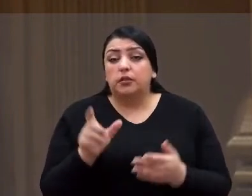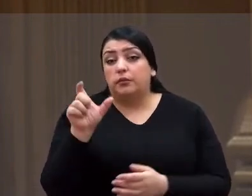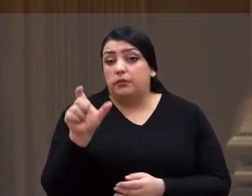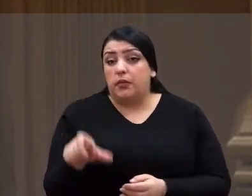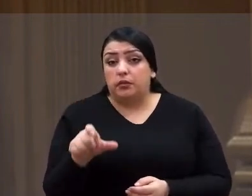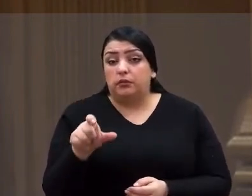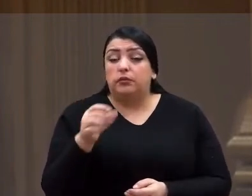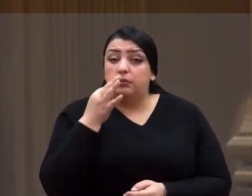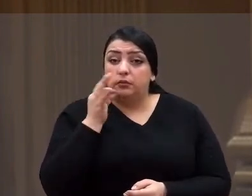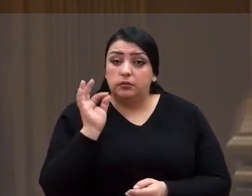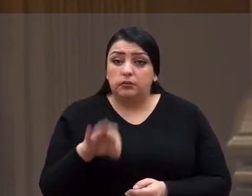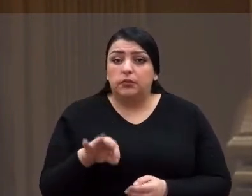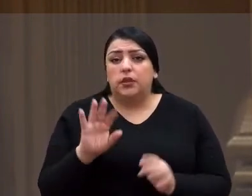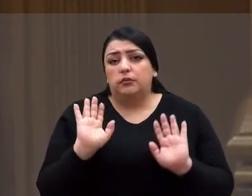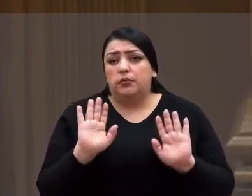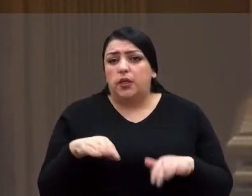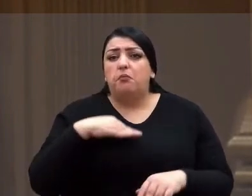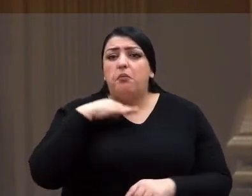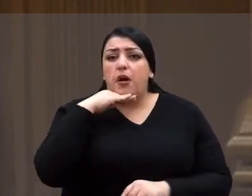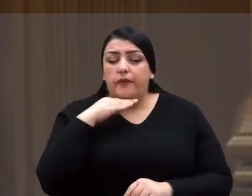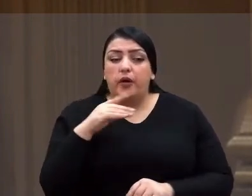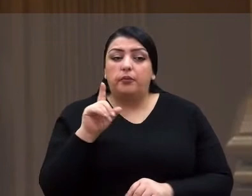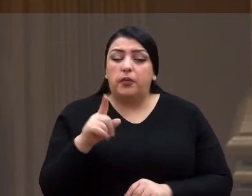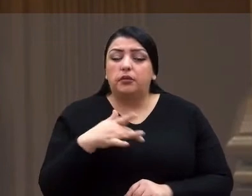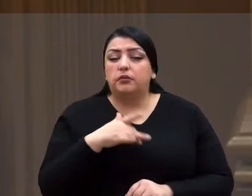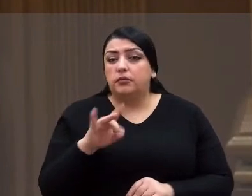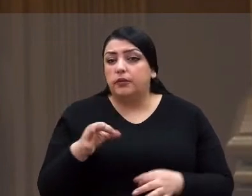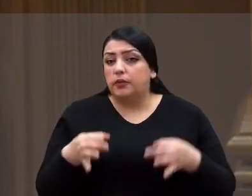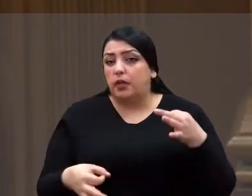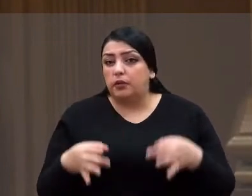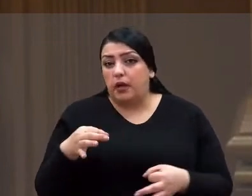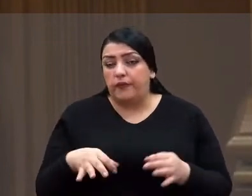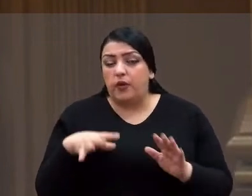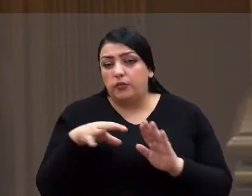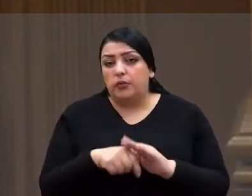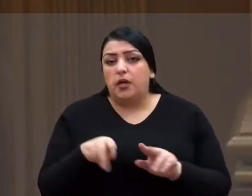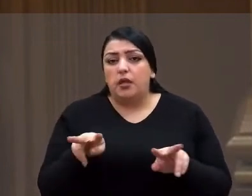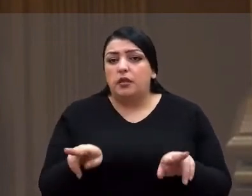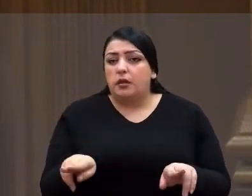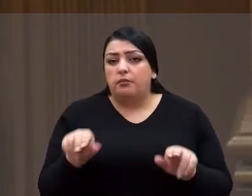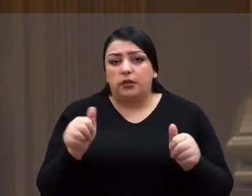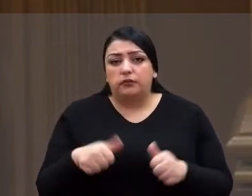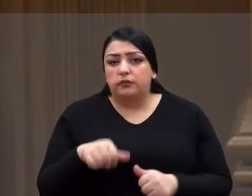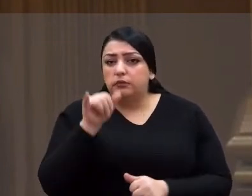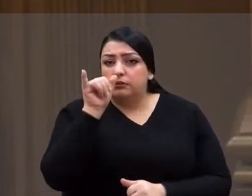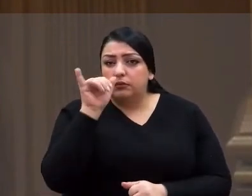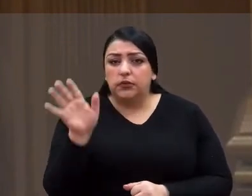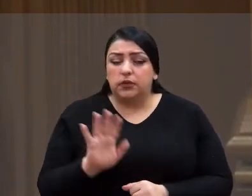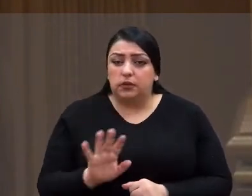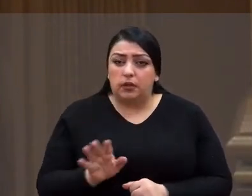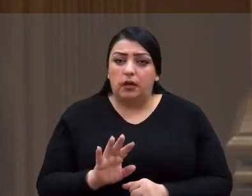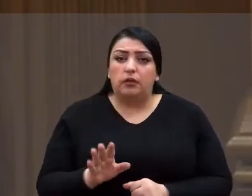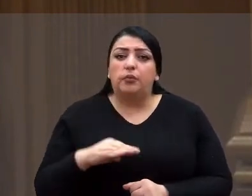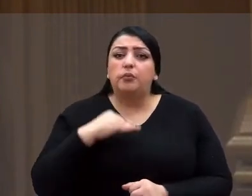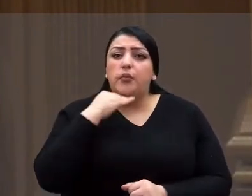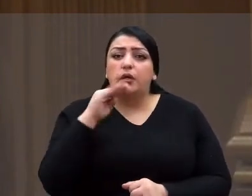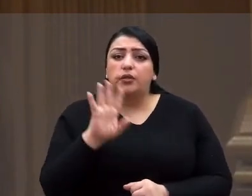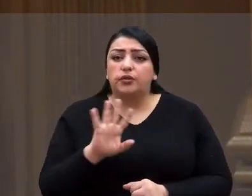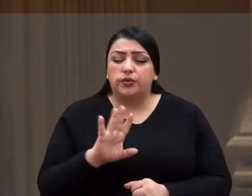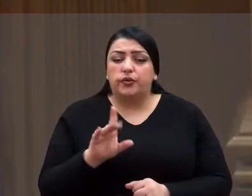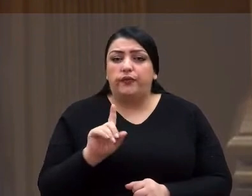ապա այդքանը բավարար է։ Ցավոք, մեր դատական պրակտիկան այդպիսին չի։ Բավական չի իրականացնել